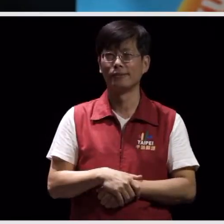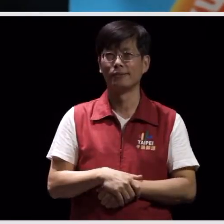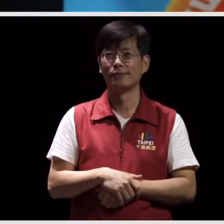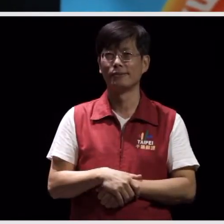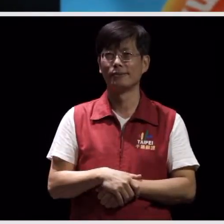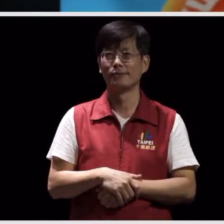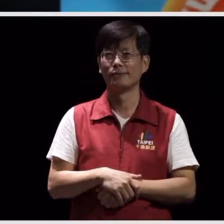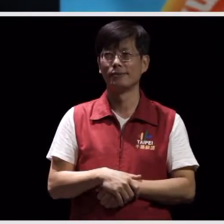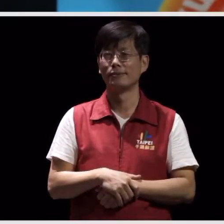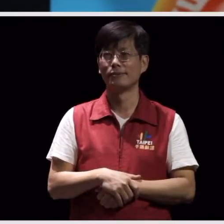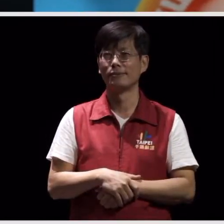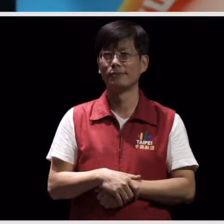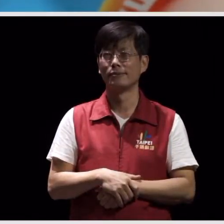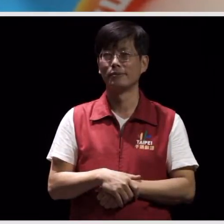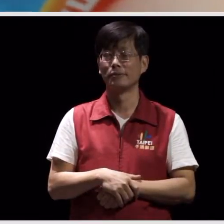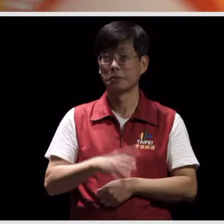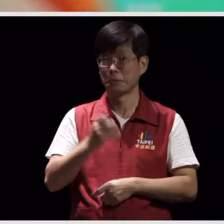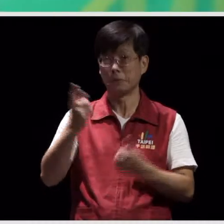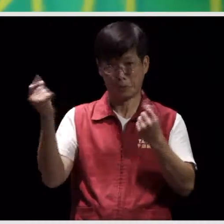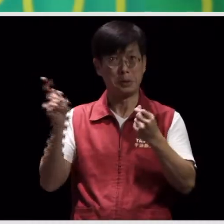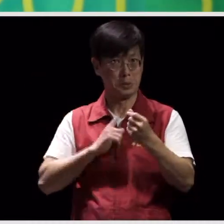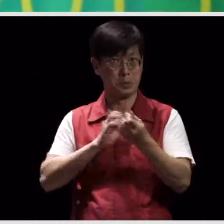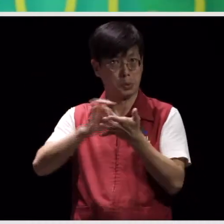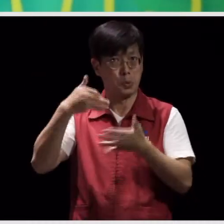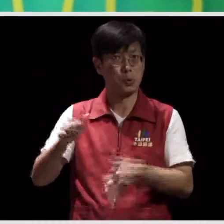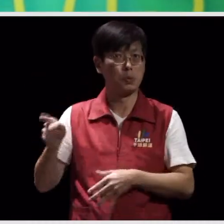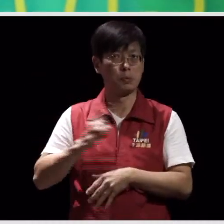不是，你们可能也有他的产品哦。